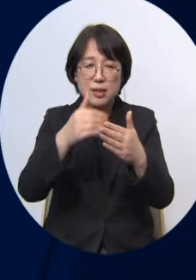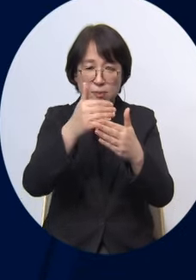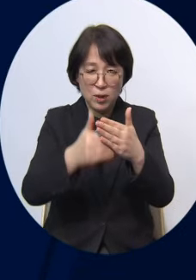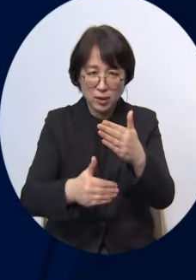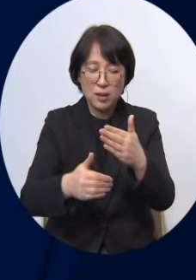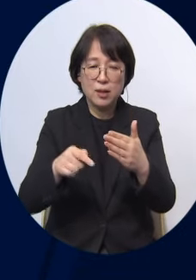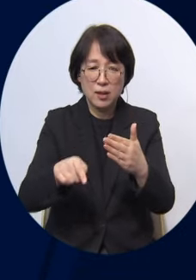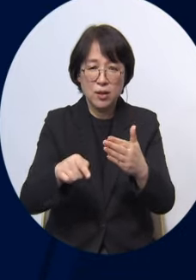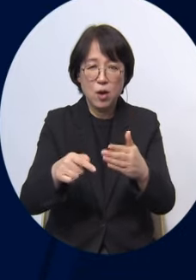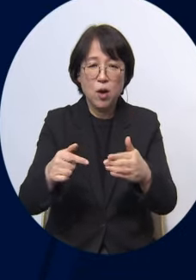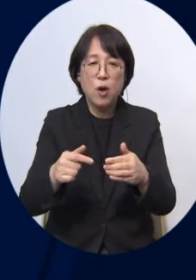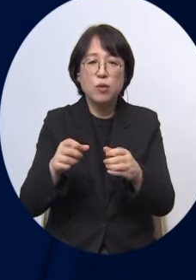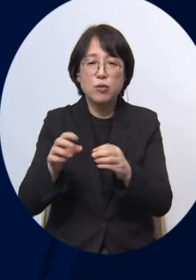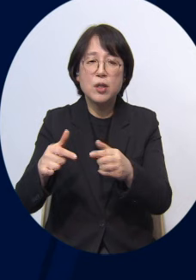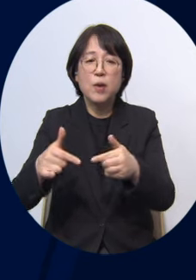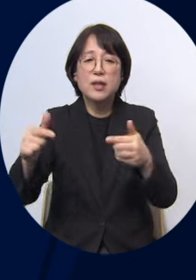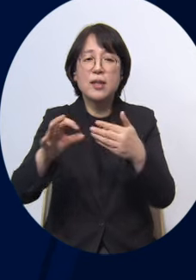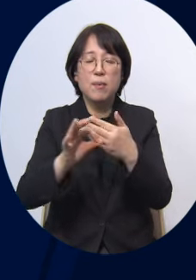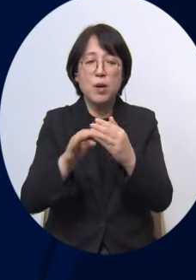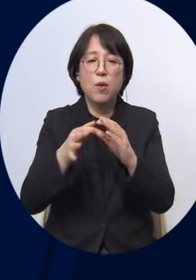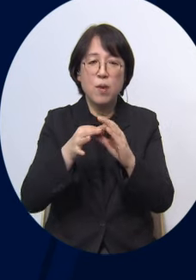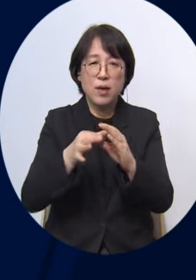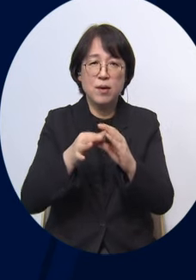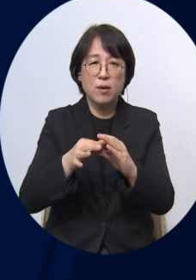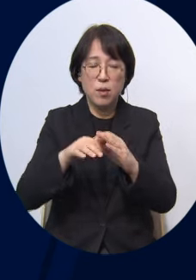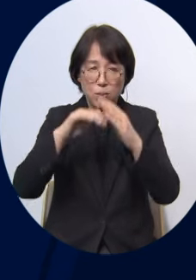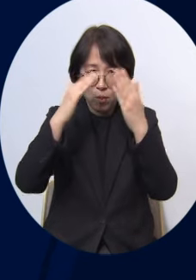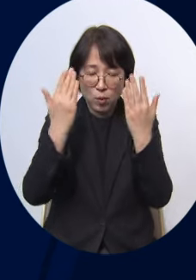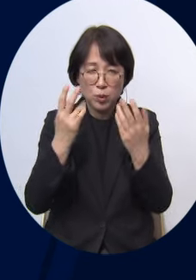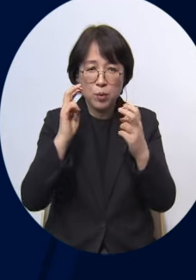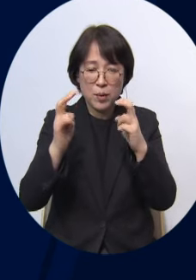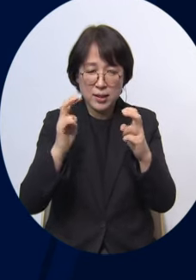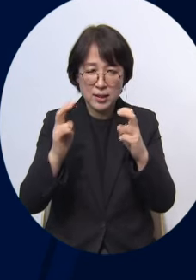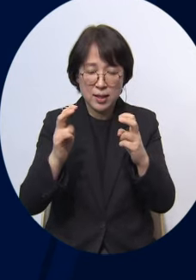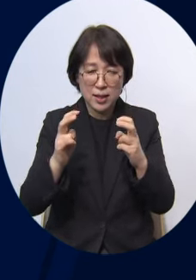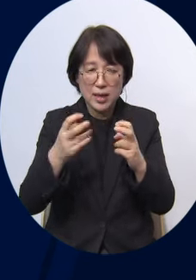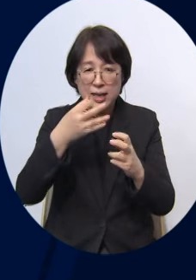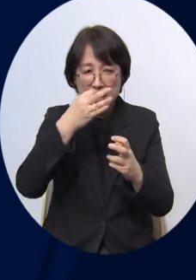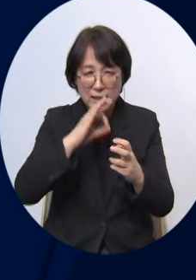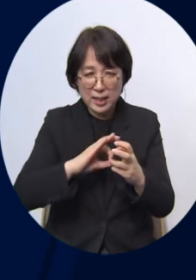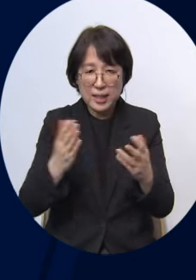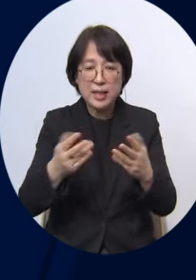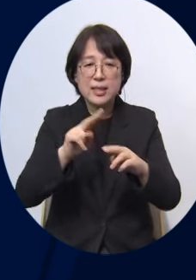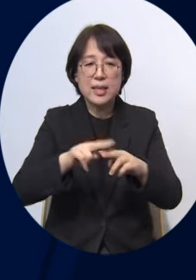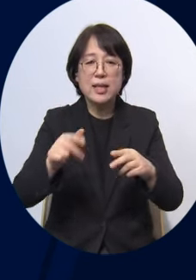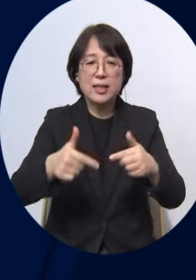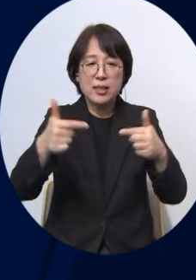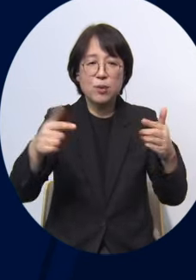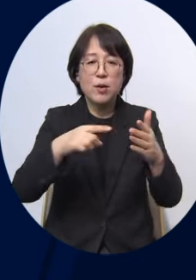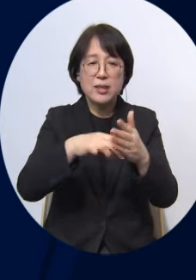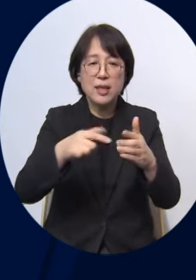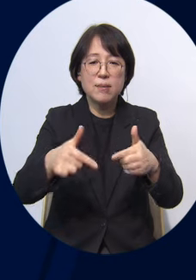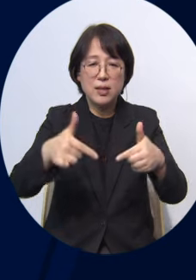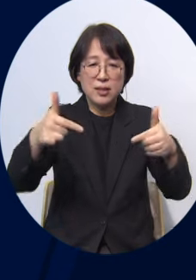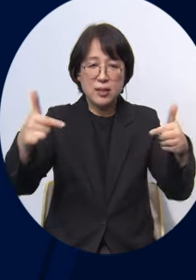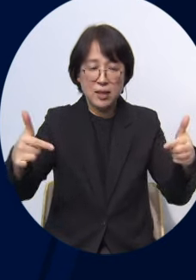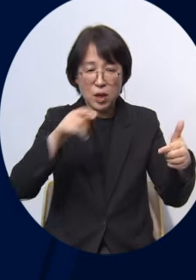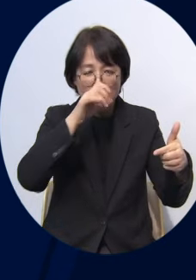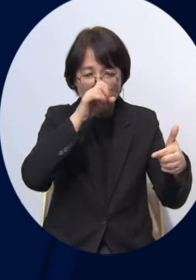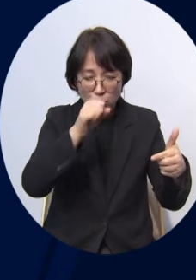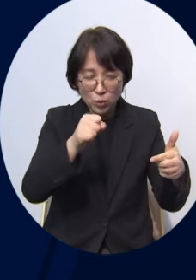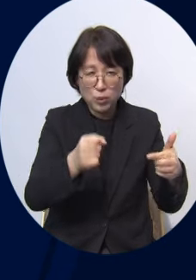기업의 투자가 확대되면 관련 생태계 전체 기업의 수익과 일자리가 늘어나고 국가 세수도 늘어나게 되는 것이라고